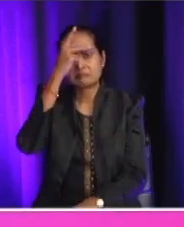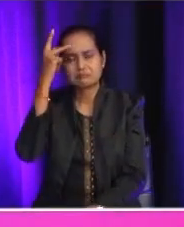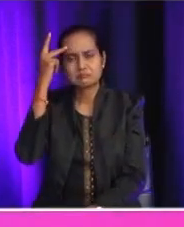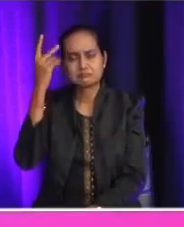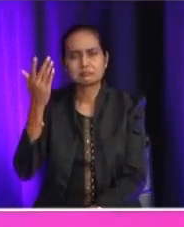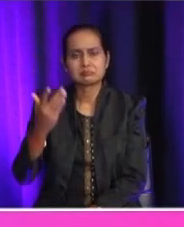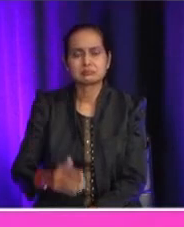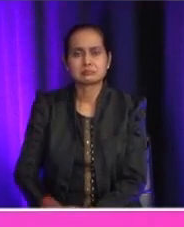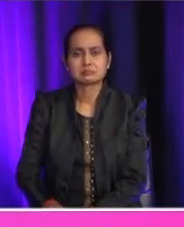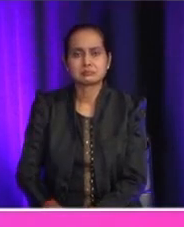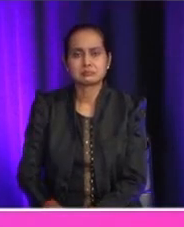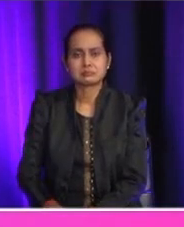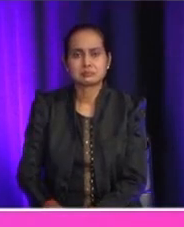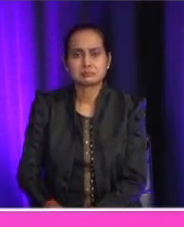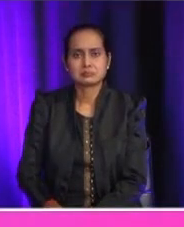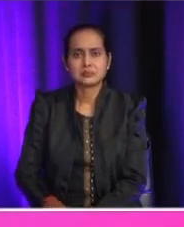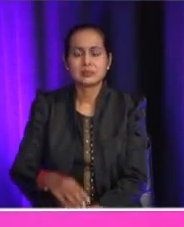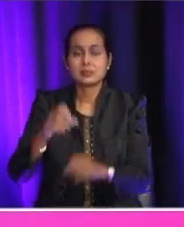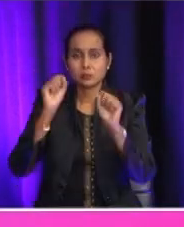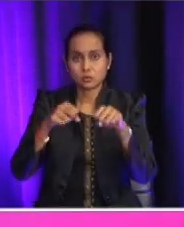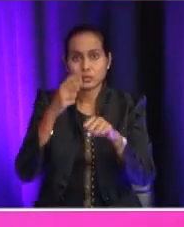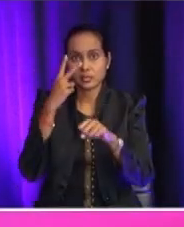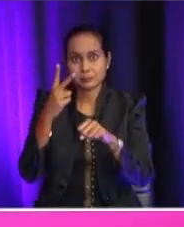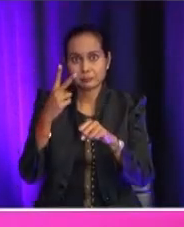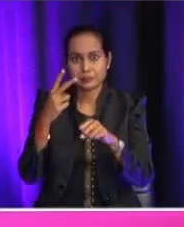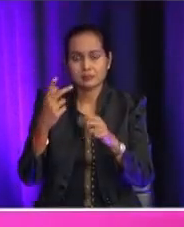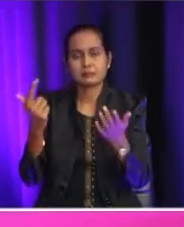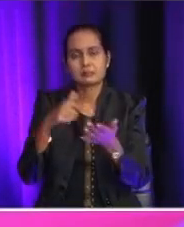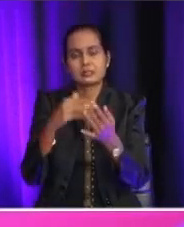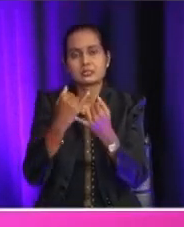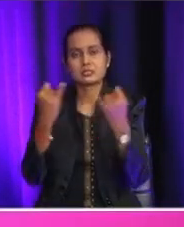Dia, visually, dia boleh nampak lagi jelas.